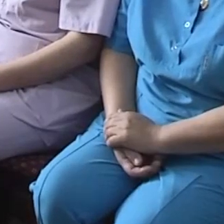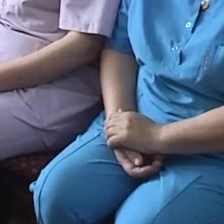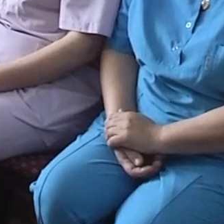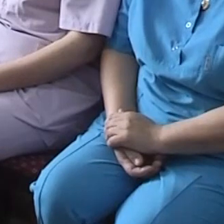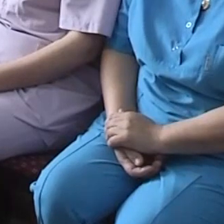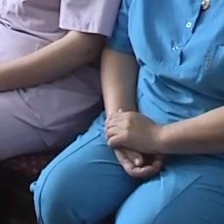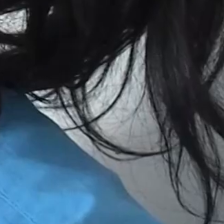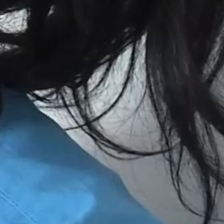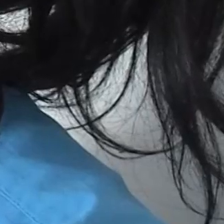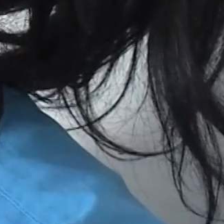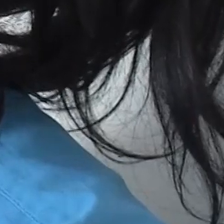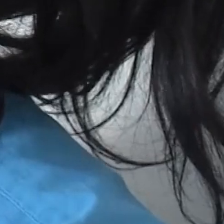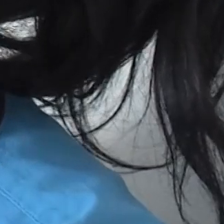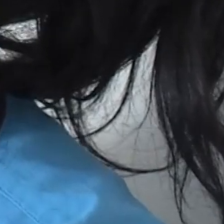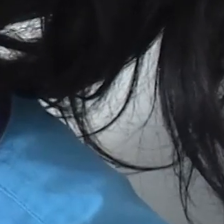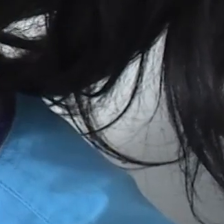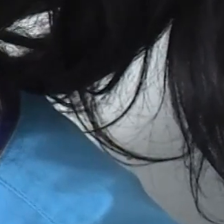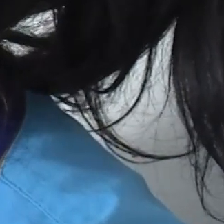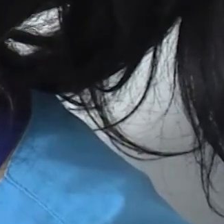телеканал цсу ескельдинский